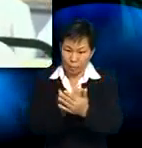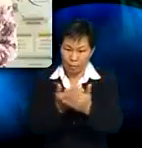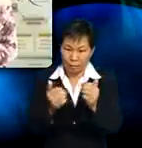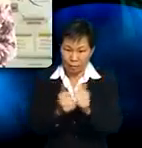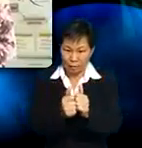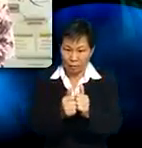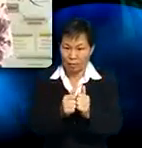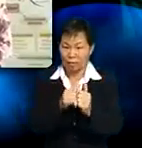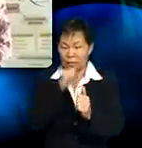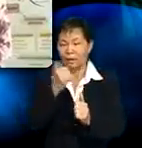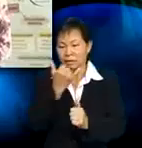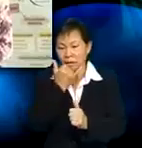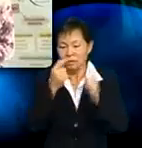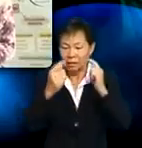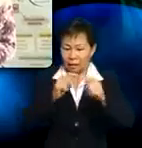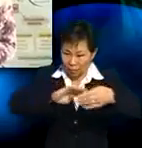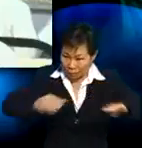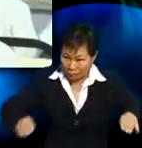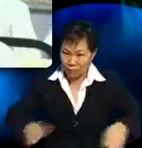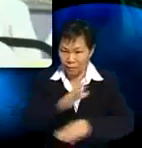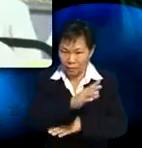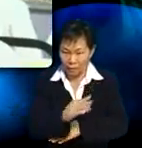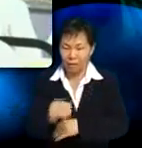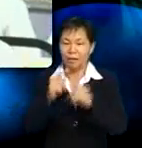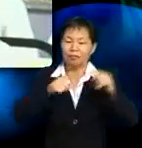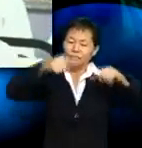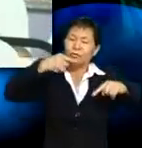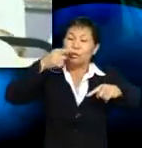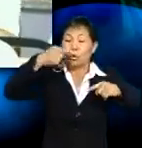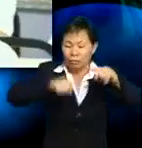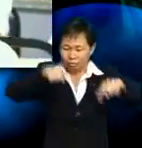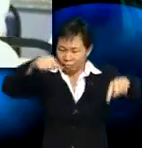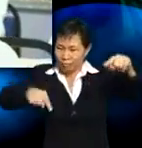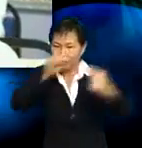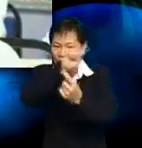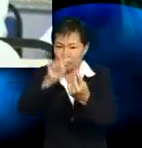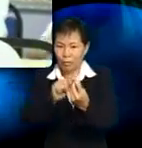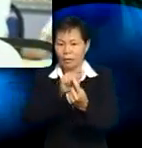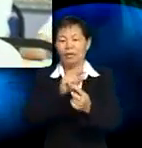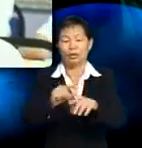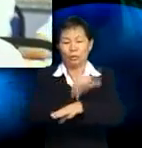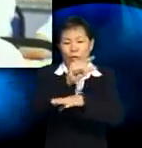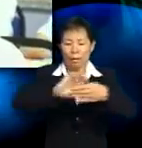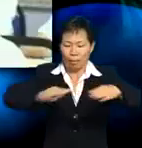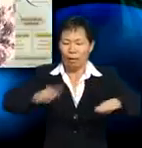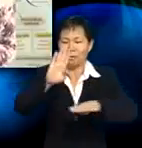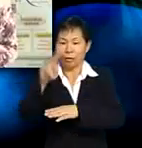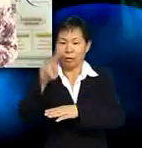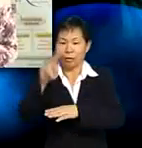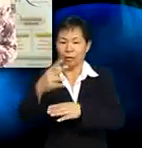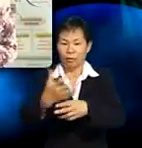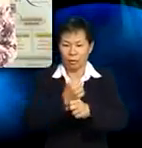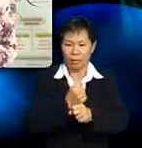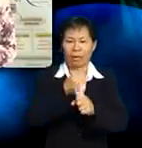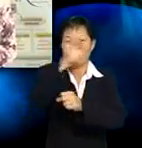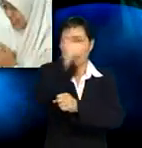dengan jadi kesalahan tetap bahasa intonasinya tepat dan juga menggunakan sebutan paku jadi istri saya mendapat